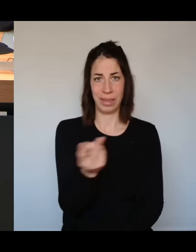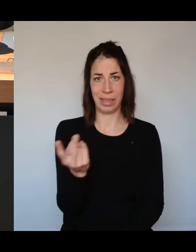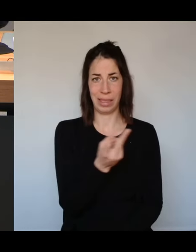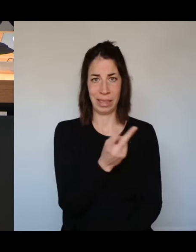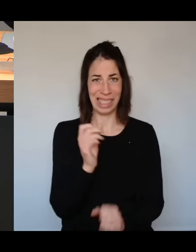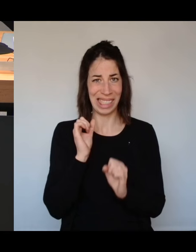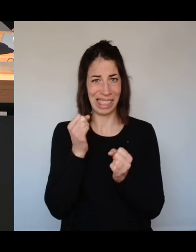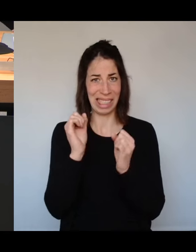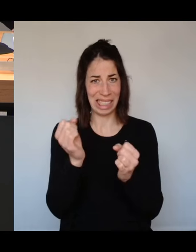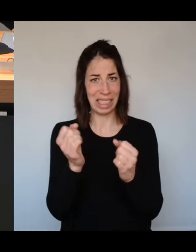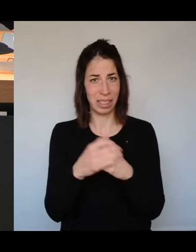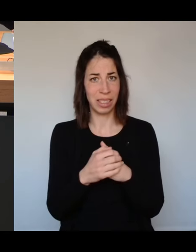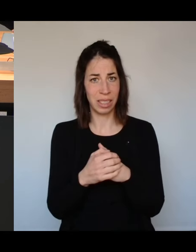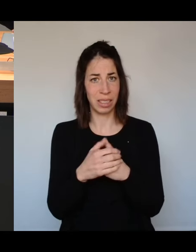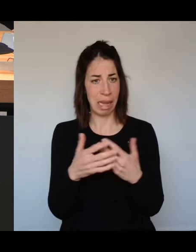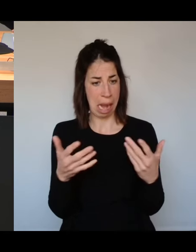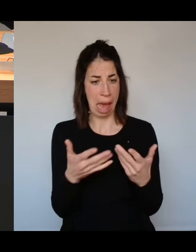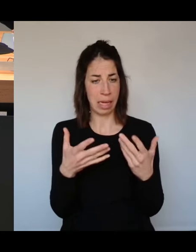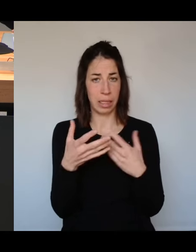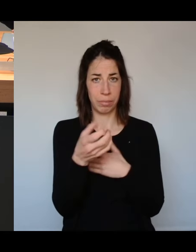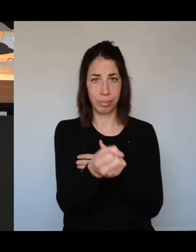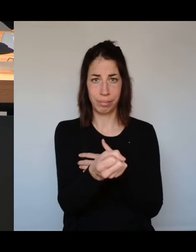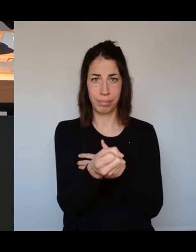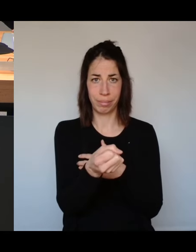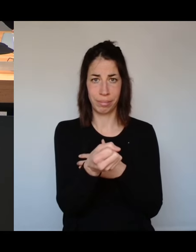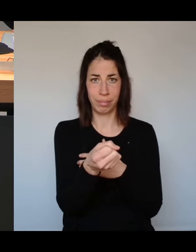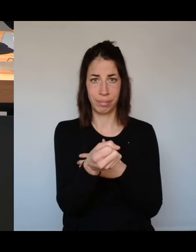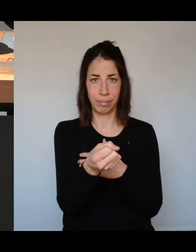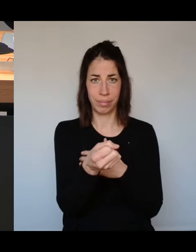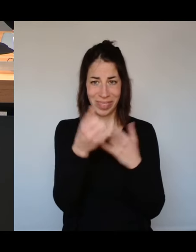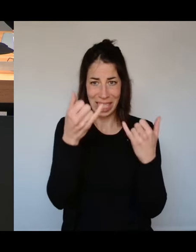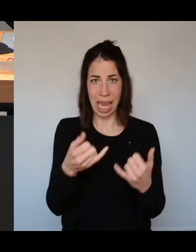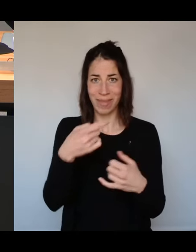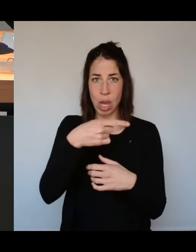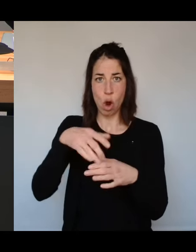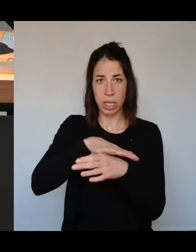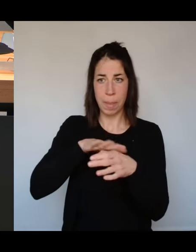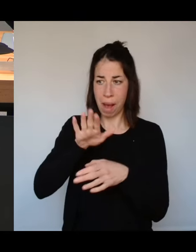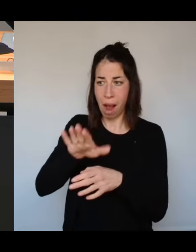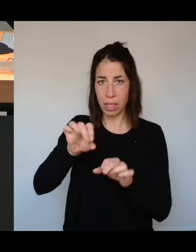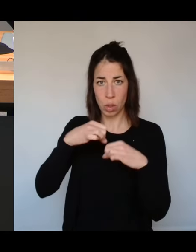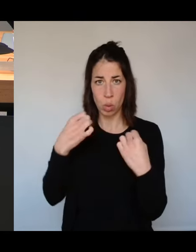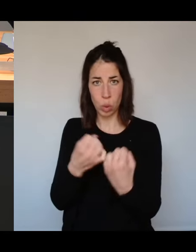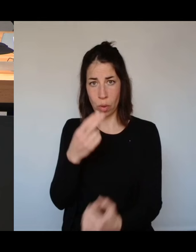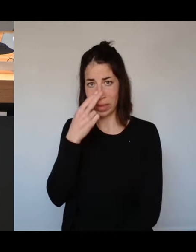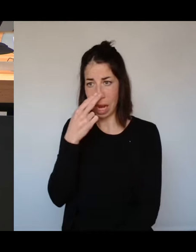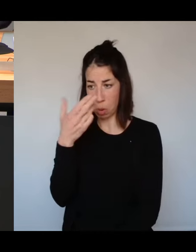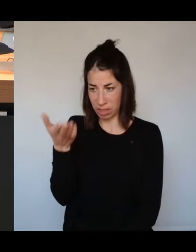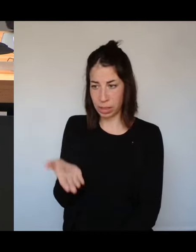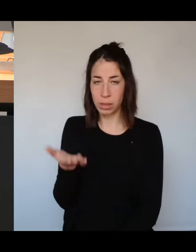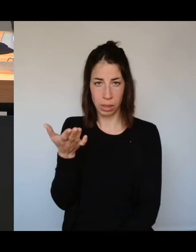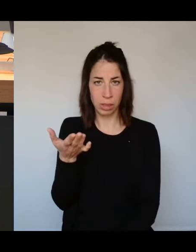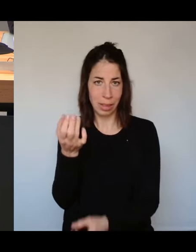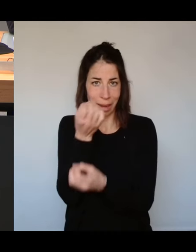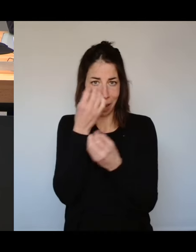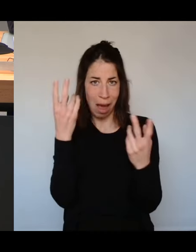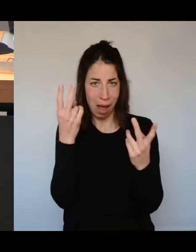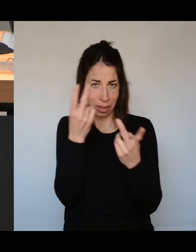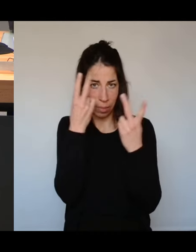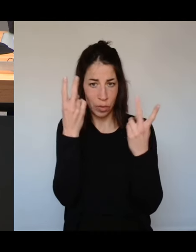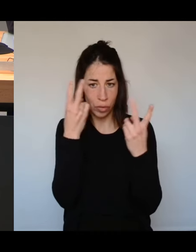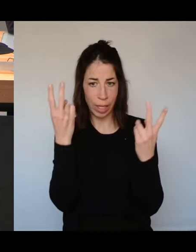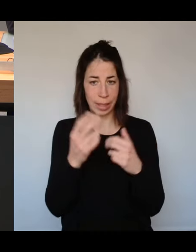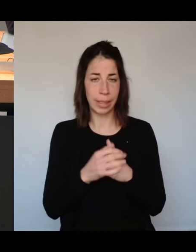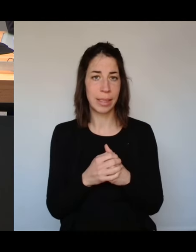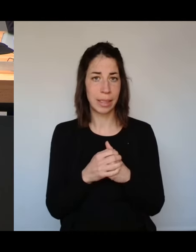Situation im Park anguckt. Und wir haben deshalb als SPD-Fraktion schon sehr frühzeitig ein